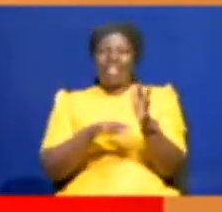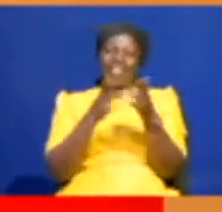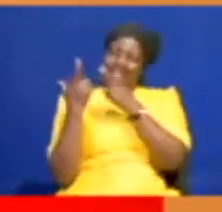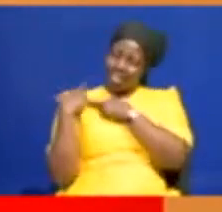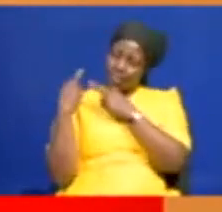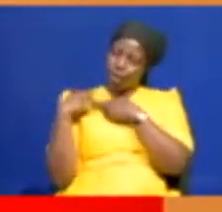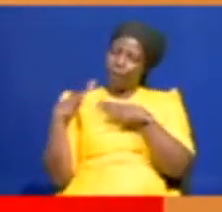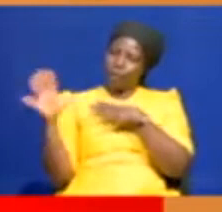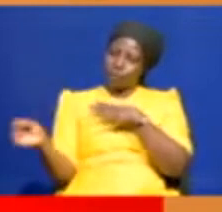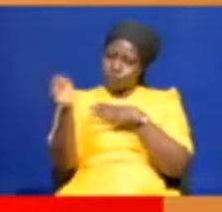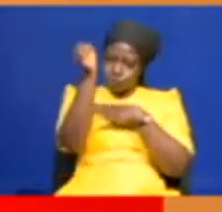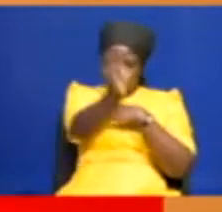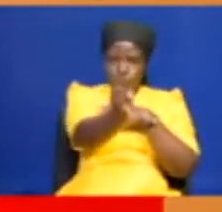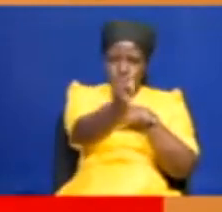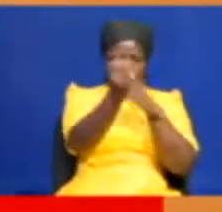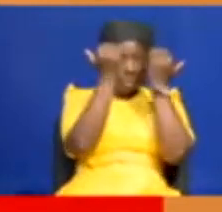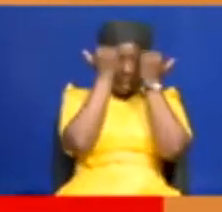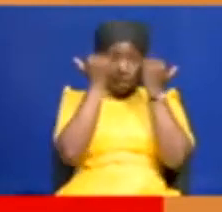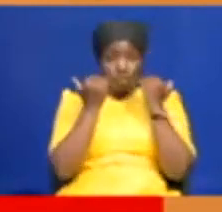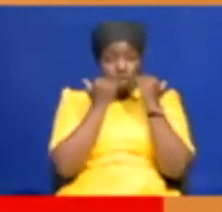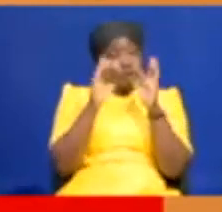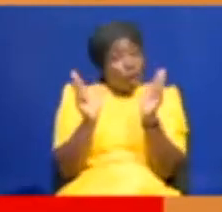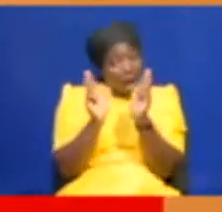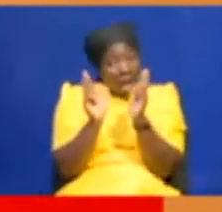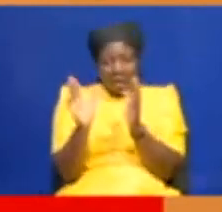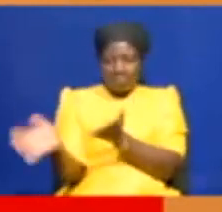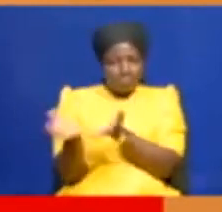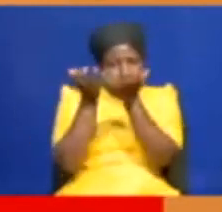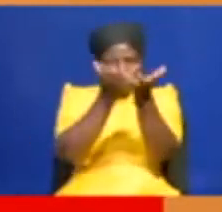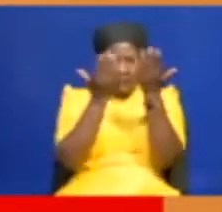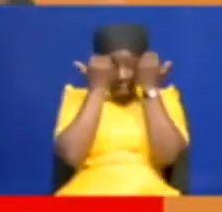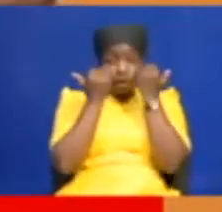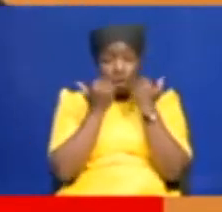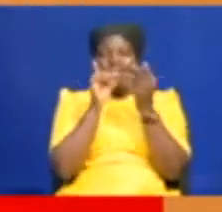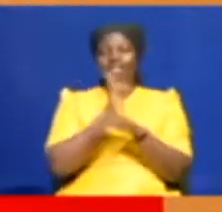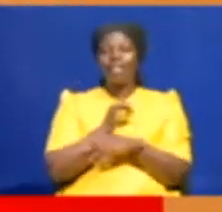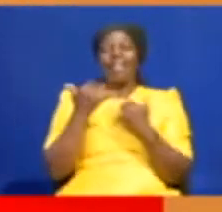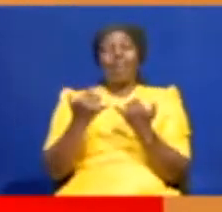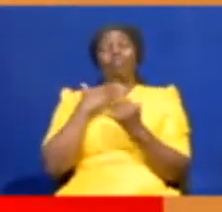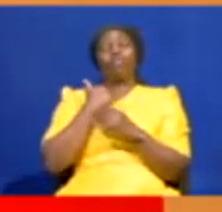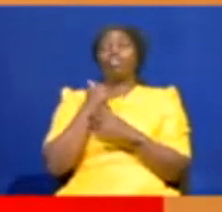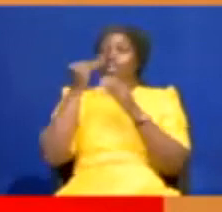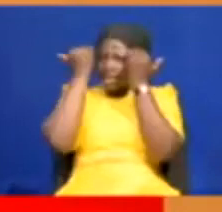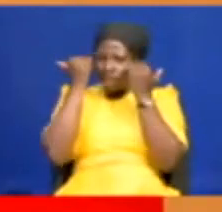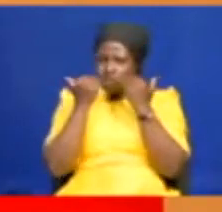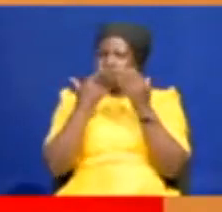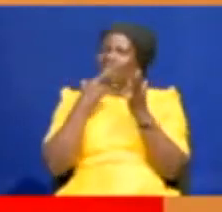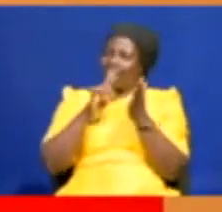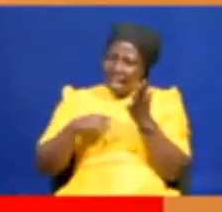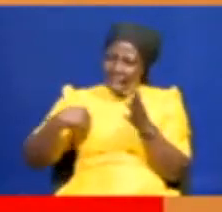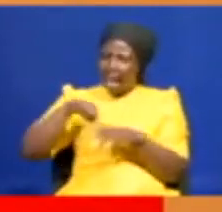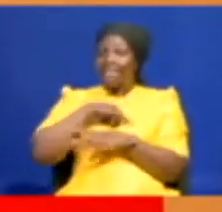na tumepeleka watu kotini. Tunataka koti tuambie kweli huyu mtu aliajiriwa hapa, alikuta